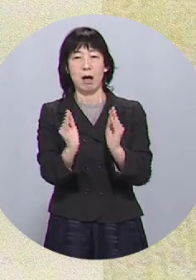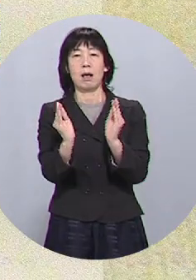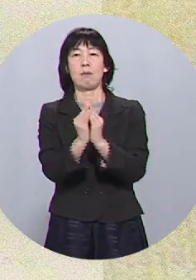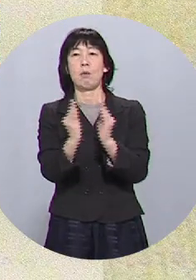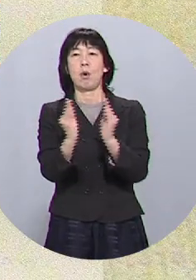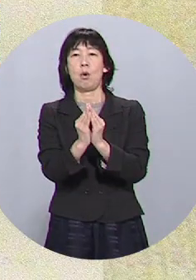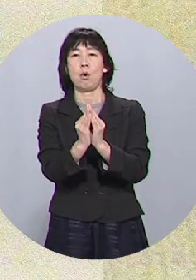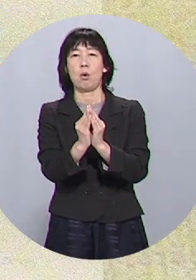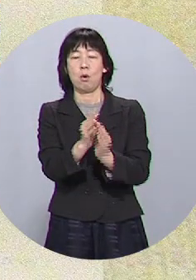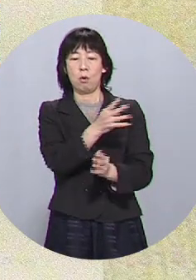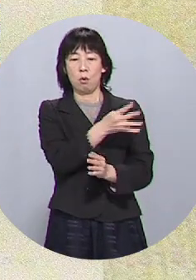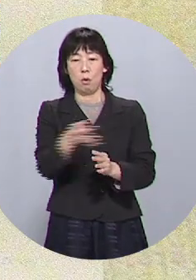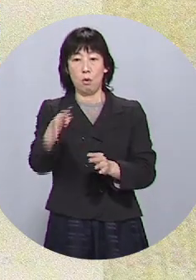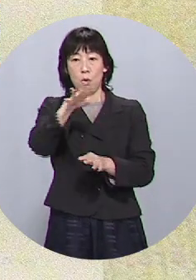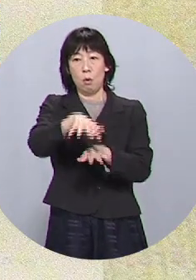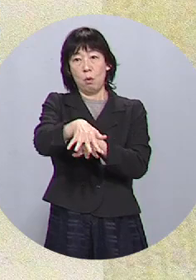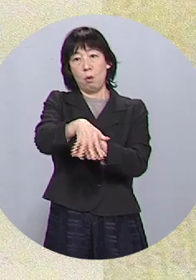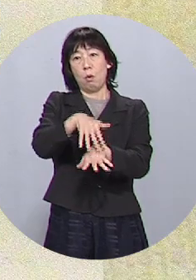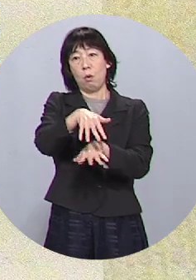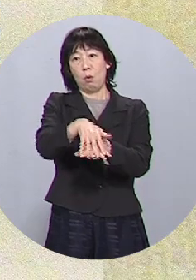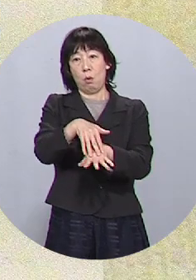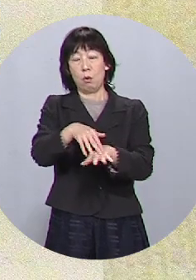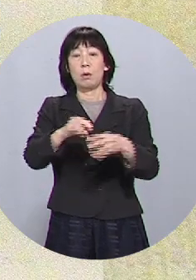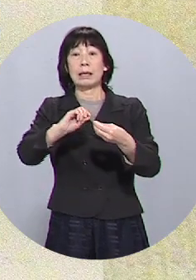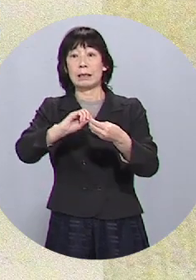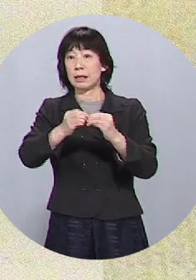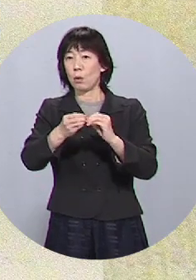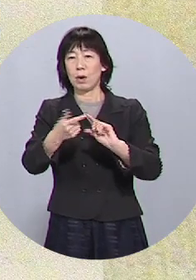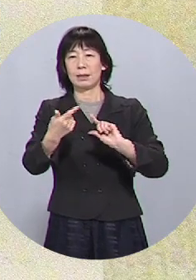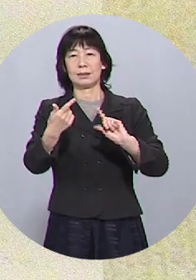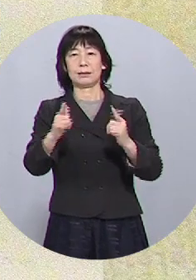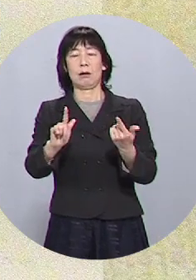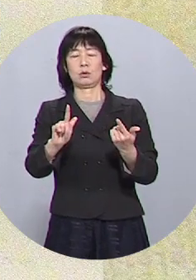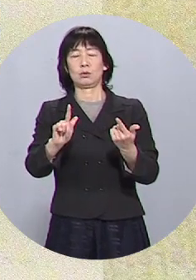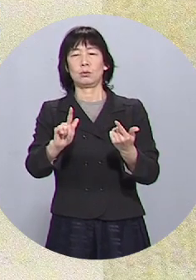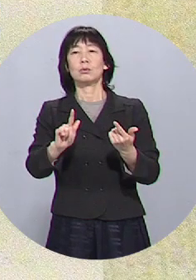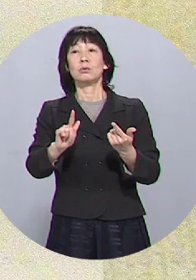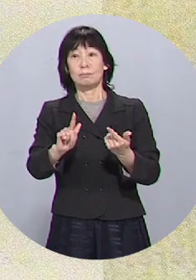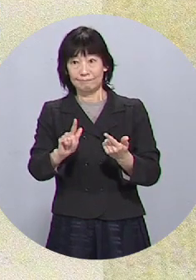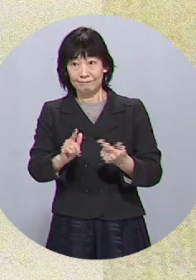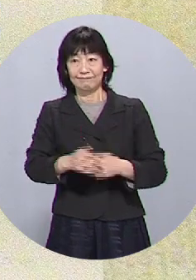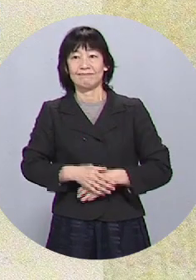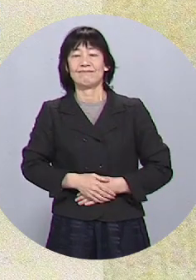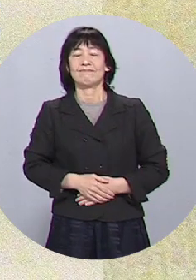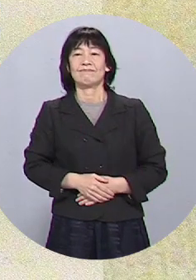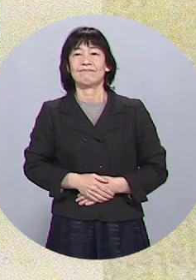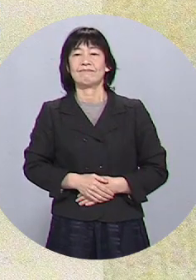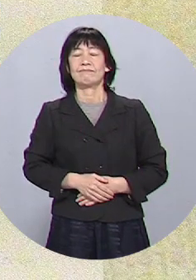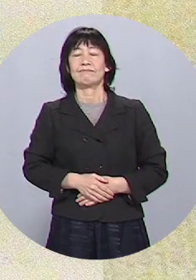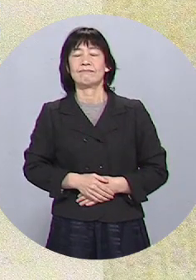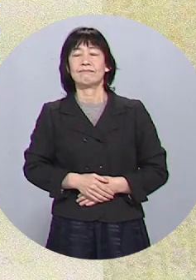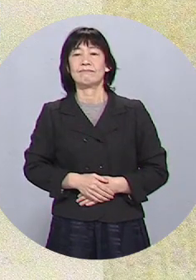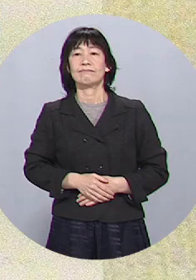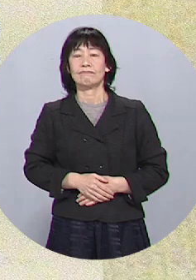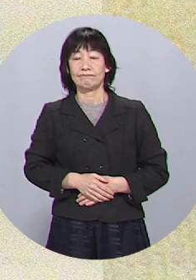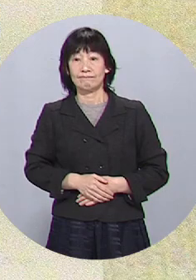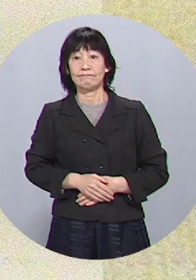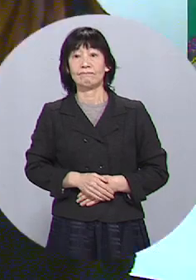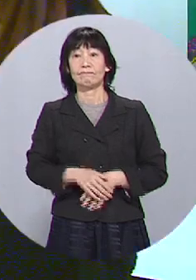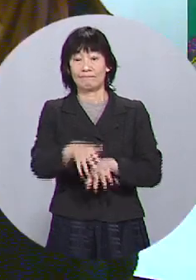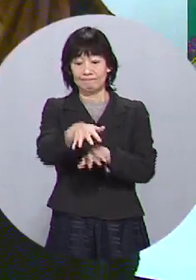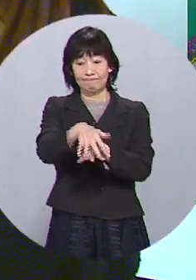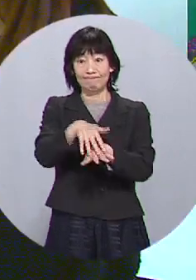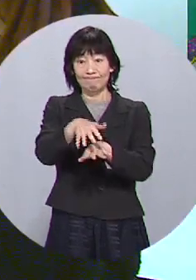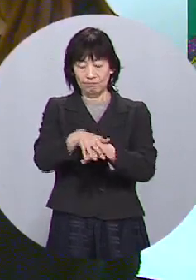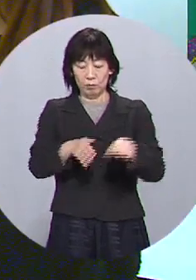色の糸を使っているんですね。縦糸と横糸の色を全然違うものにしてます、 はい はい、そうすることによって